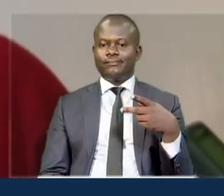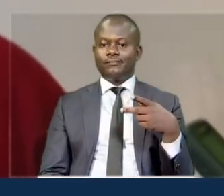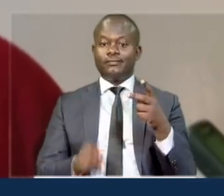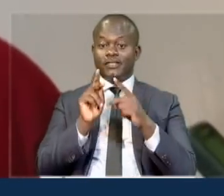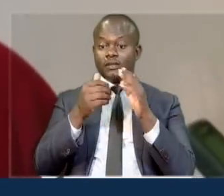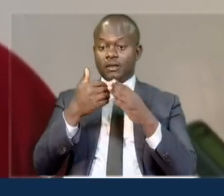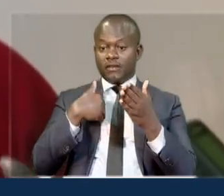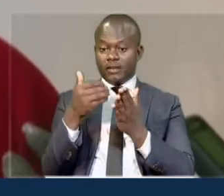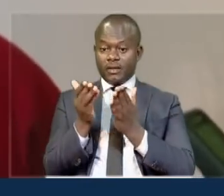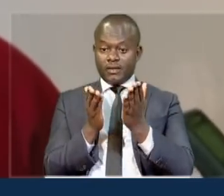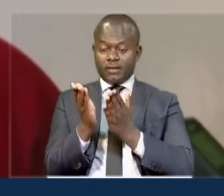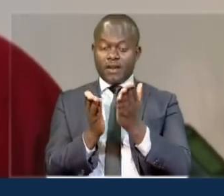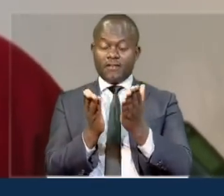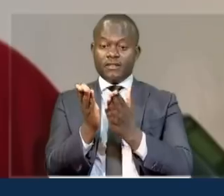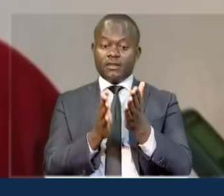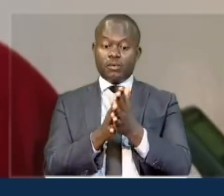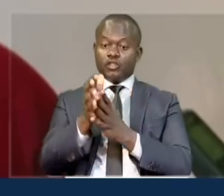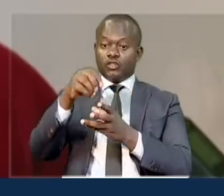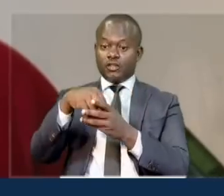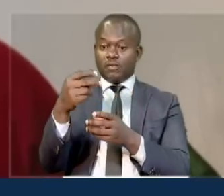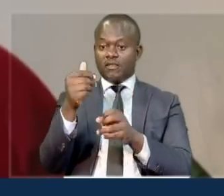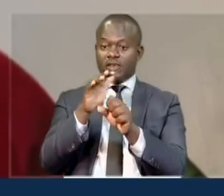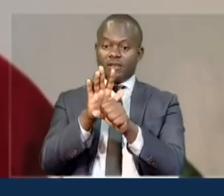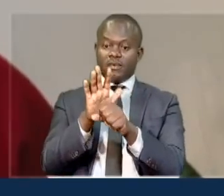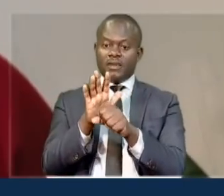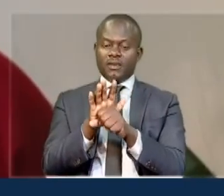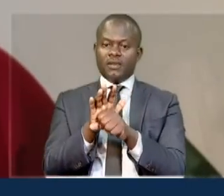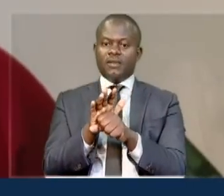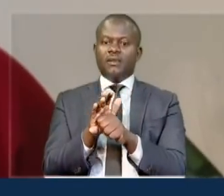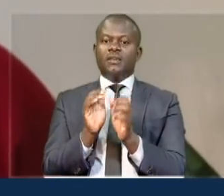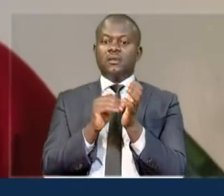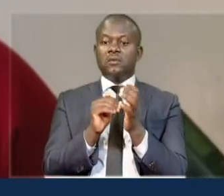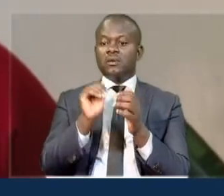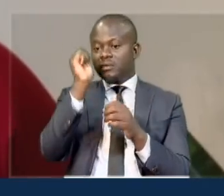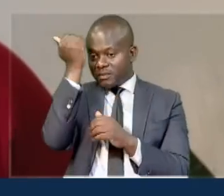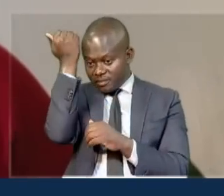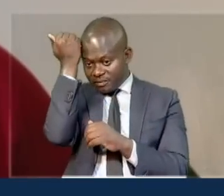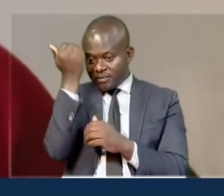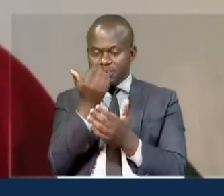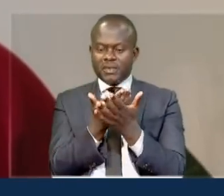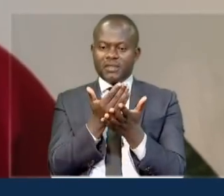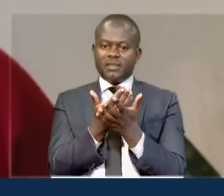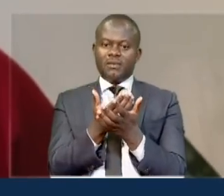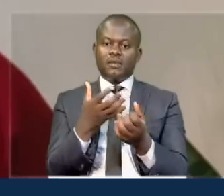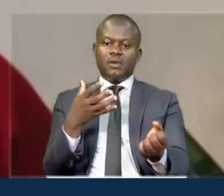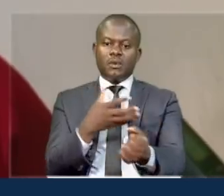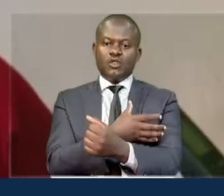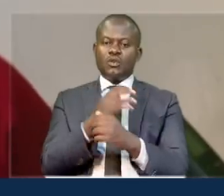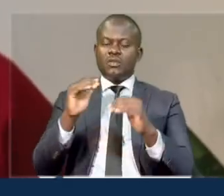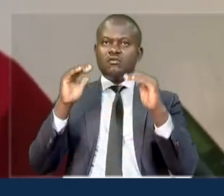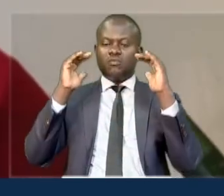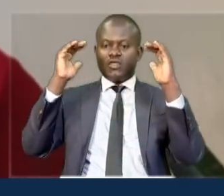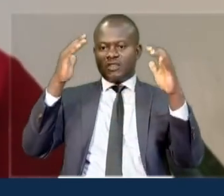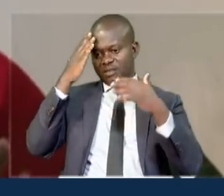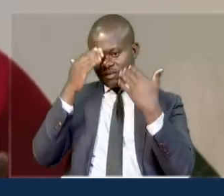abantu bafite service bashoyemo amafaranga menshi no mu kuzashira rero bisaba ubushobozi bunini kugira